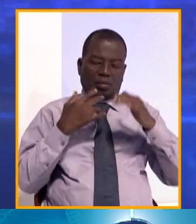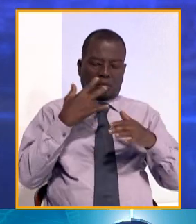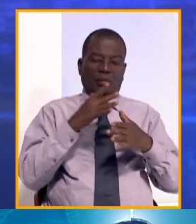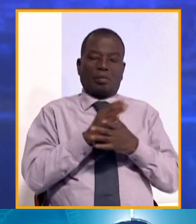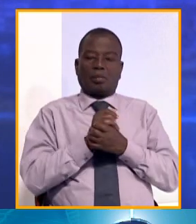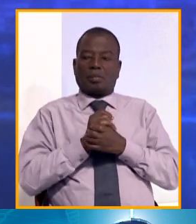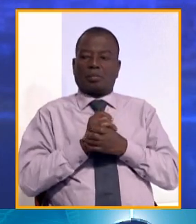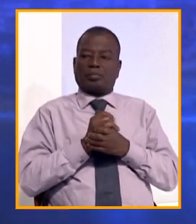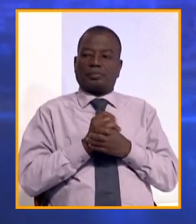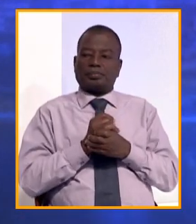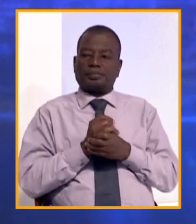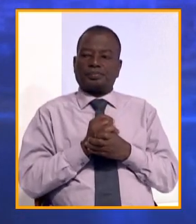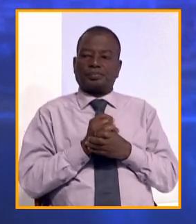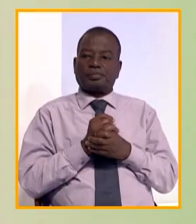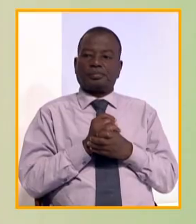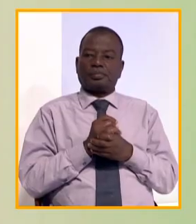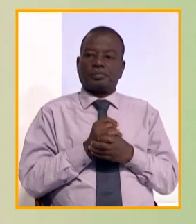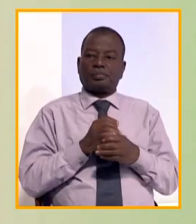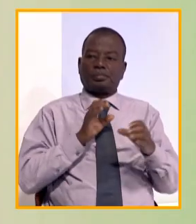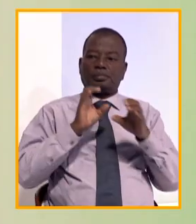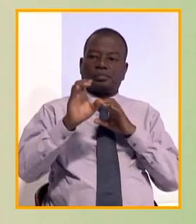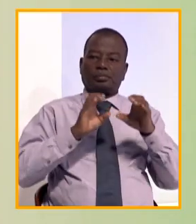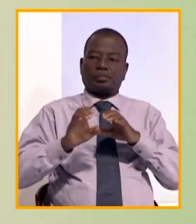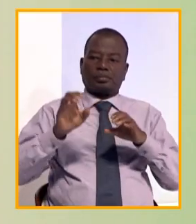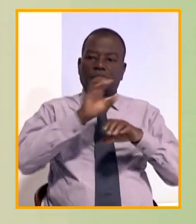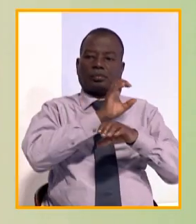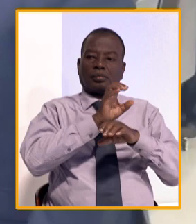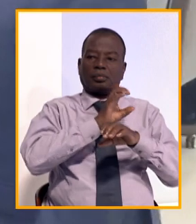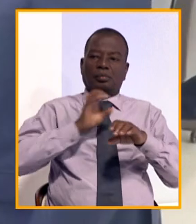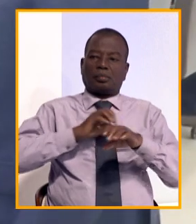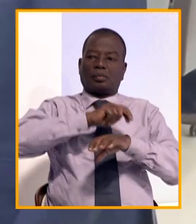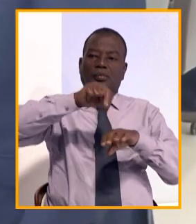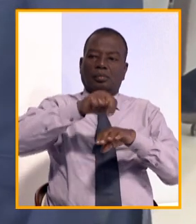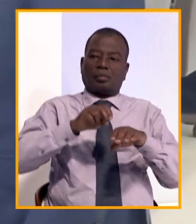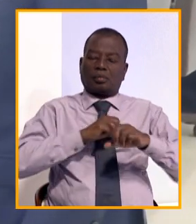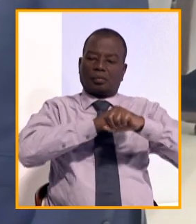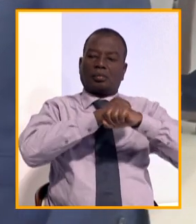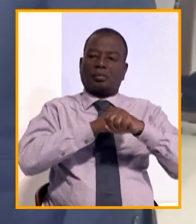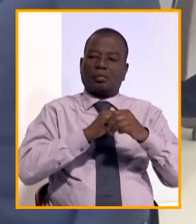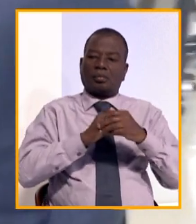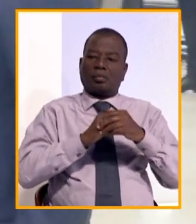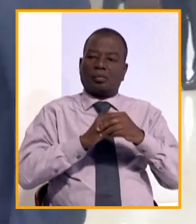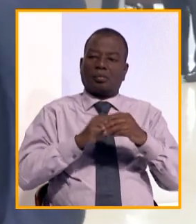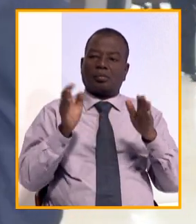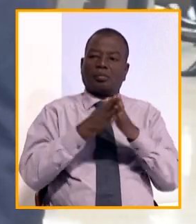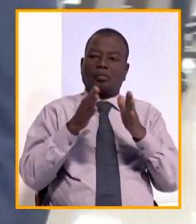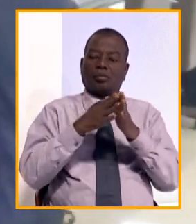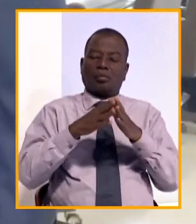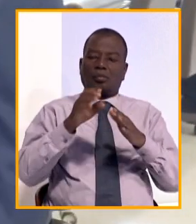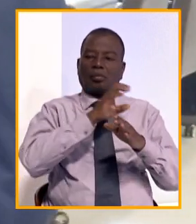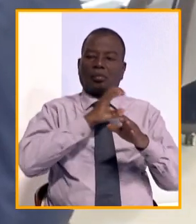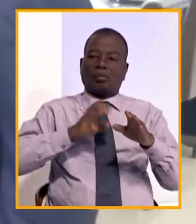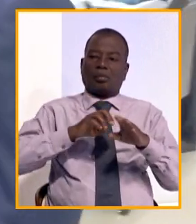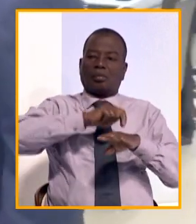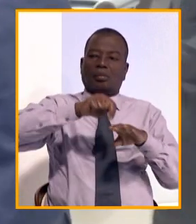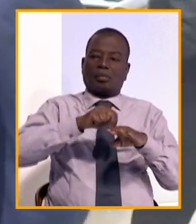Conseil national de sécurité. Communiqué du Conseil national de sécurité. Une réunion du Conseil national